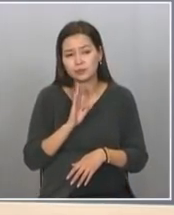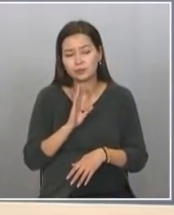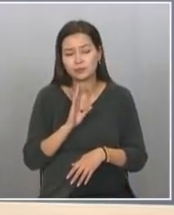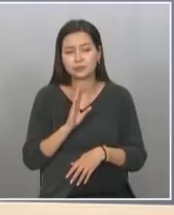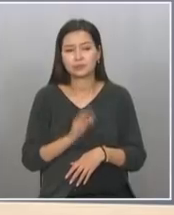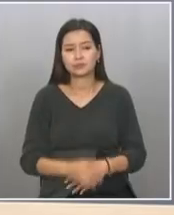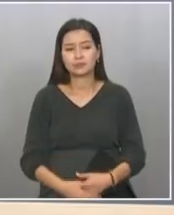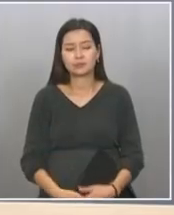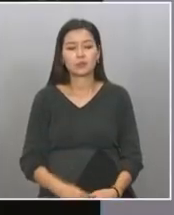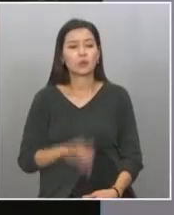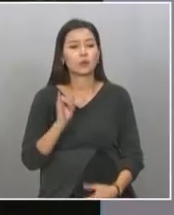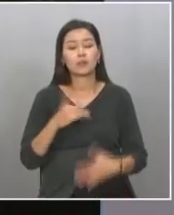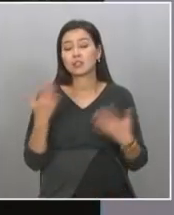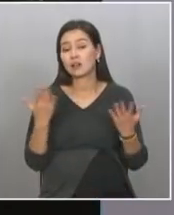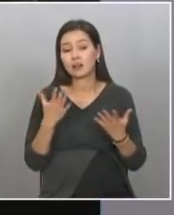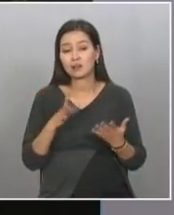было?